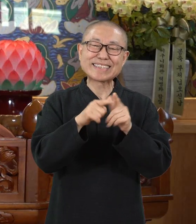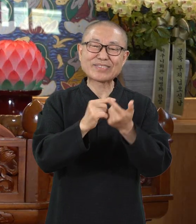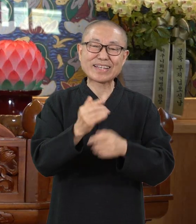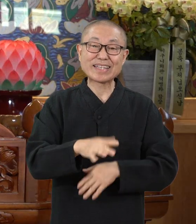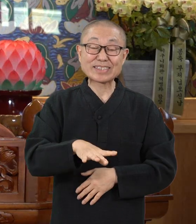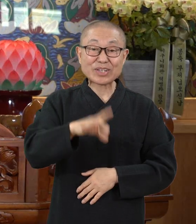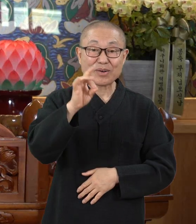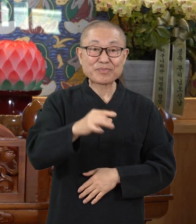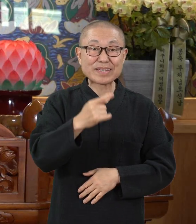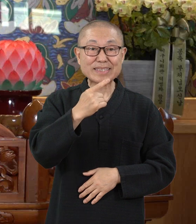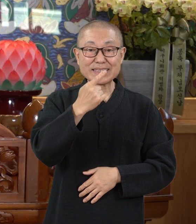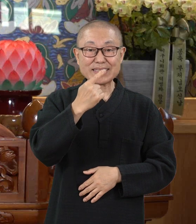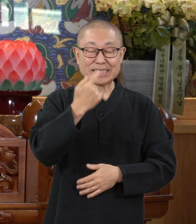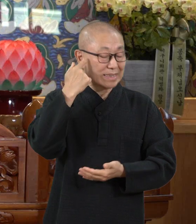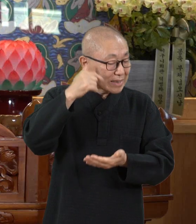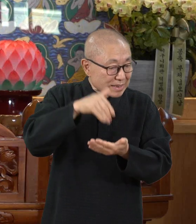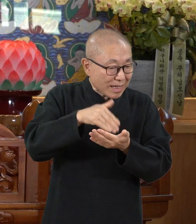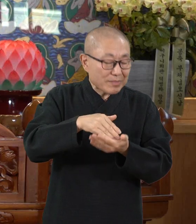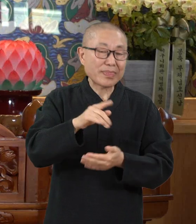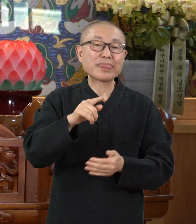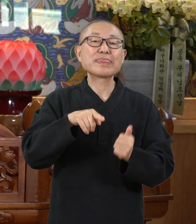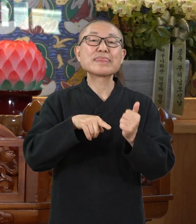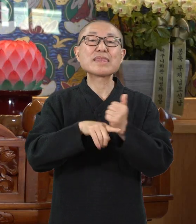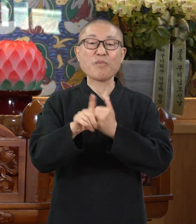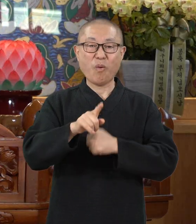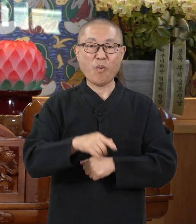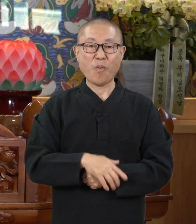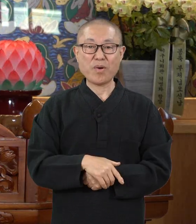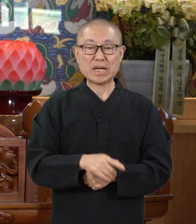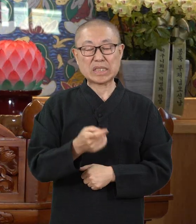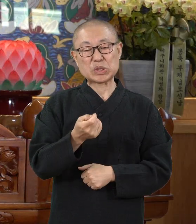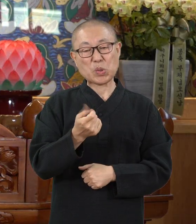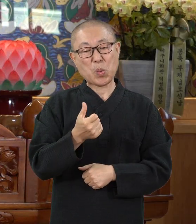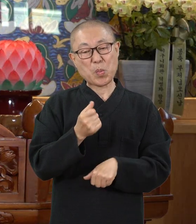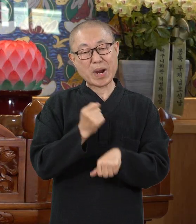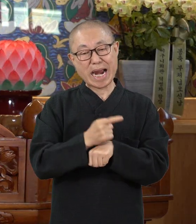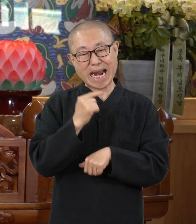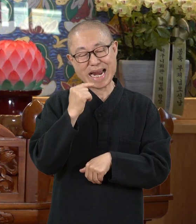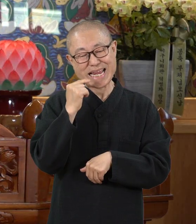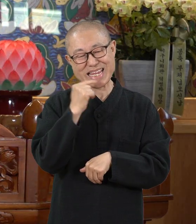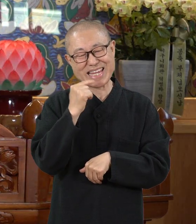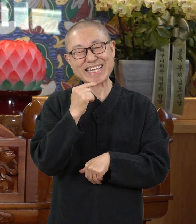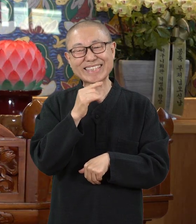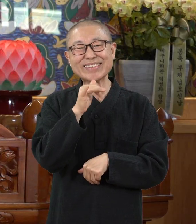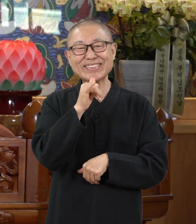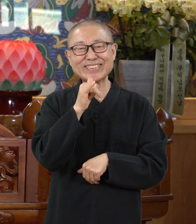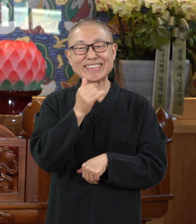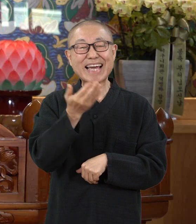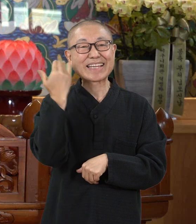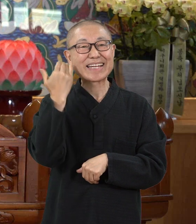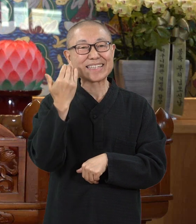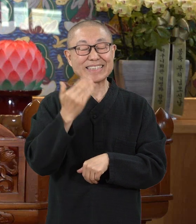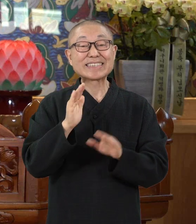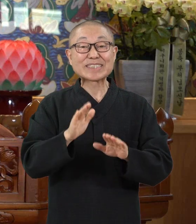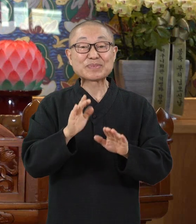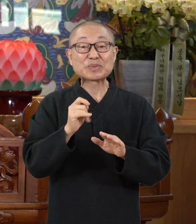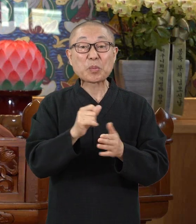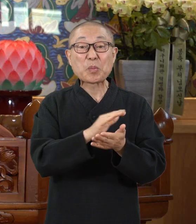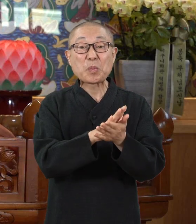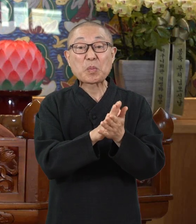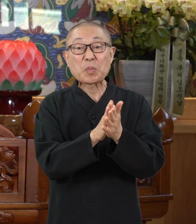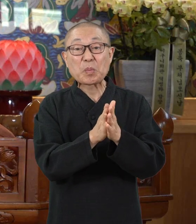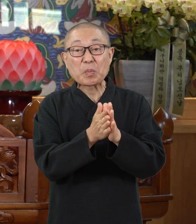제일 처음 제가 참회한 것이 저는 굉장히 조금 까칠한 성격이었어요. 옛날에. 지금은